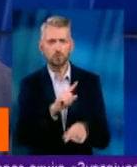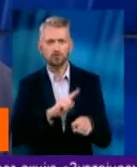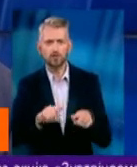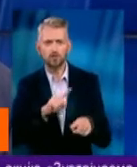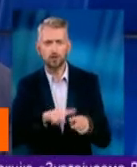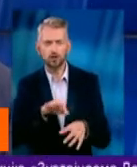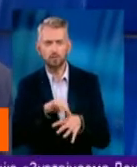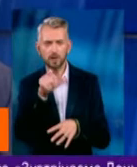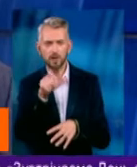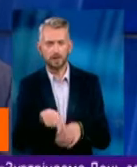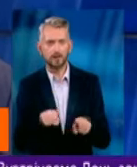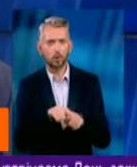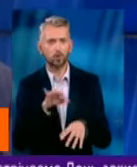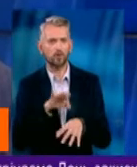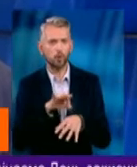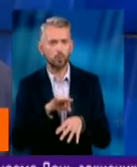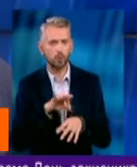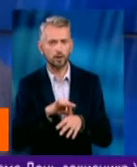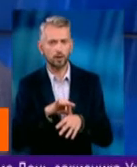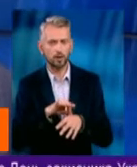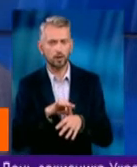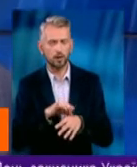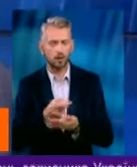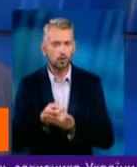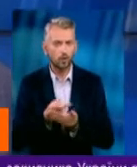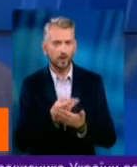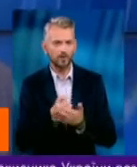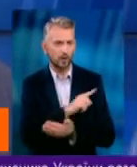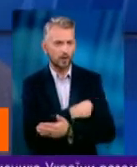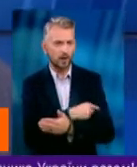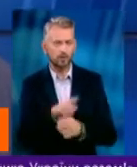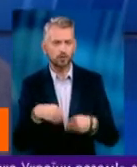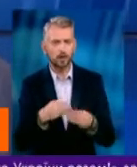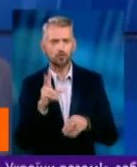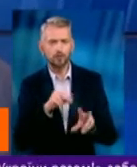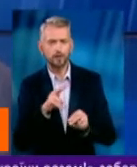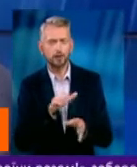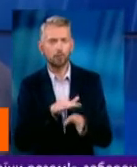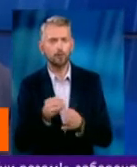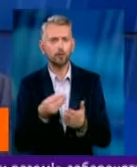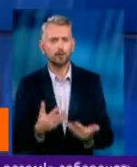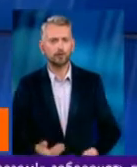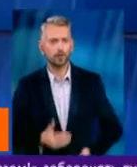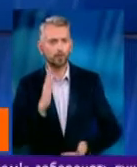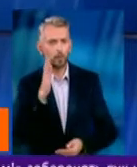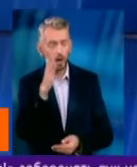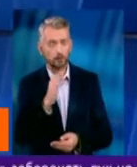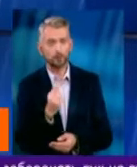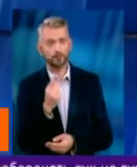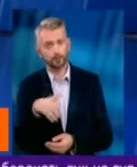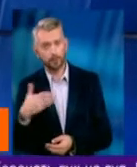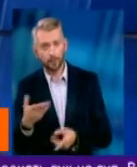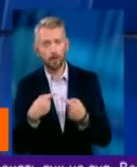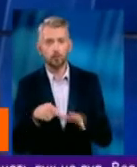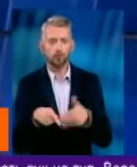швидше пацієнта з такою хворобою довести до лікарні, для того, щоб надати йому шанс на повноцінне життя в подальшому і, ну, з одної сторони, з іншої сторони,